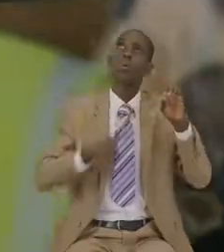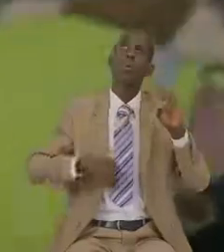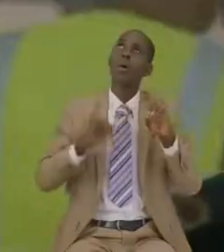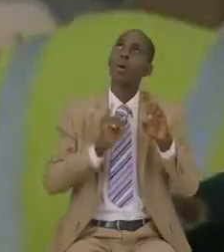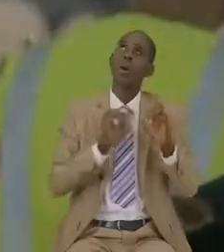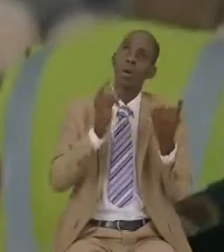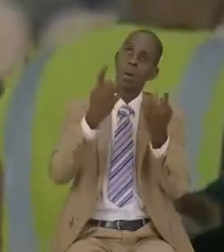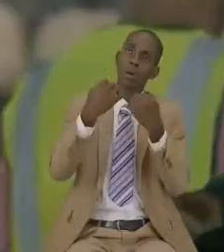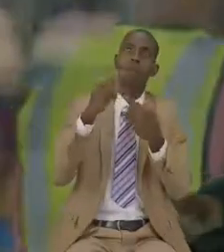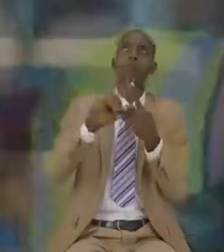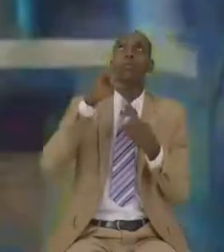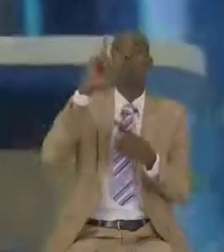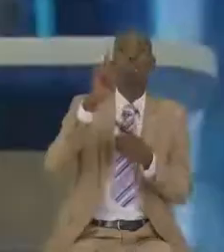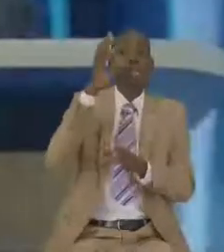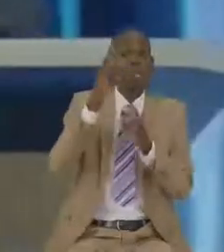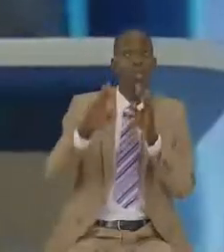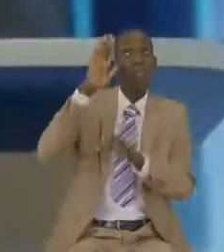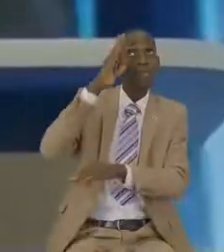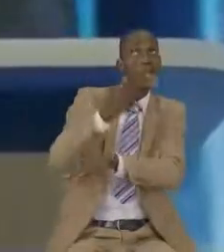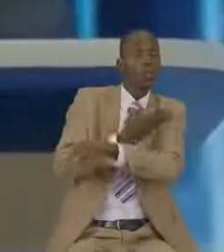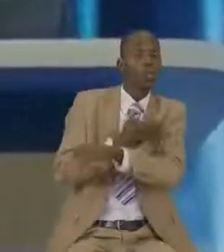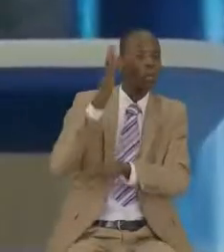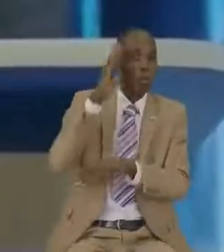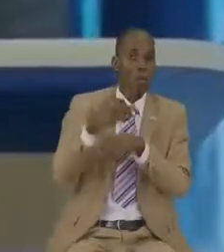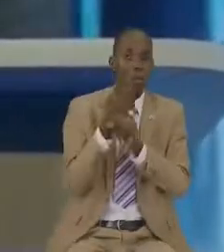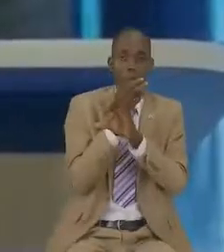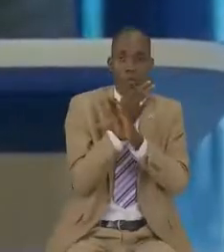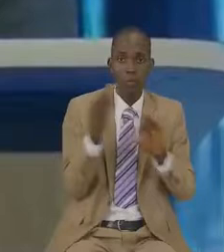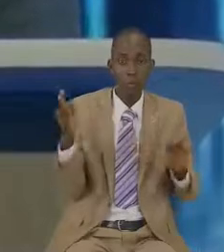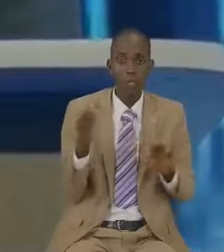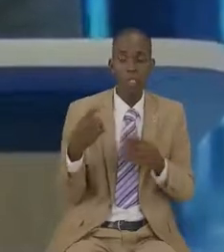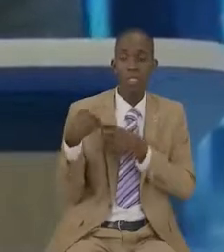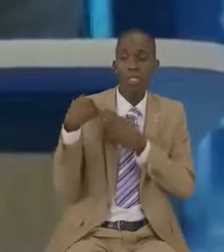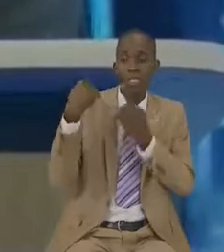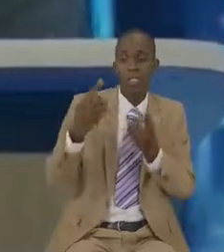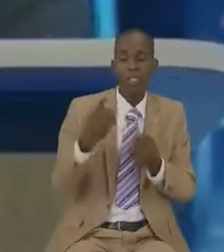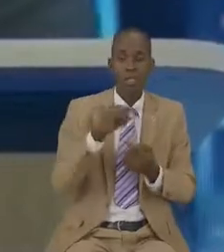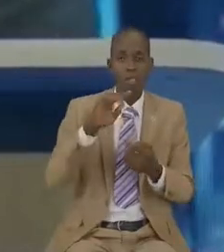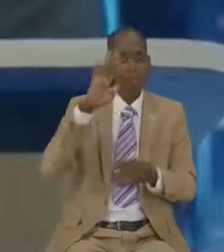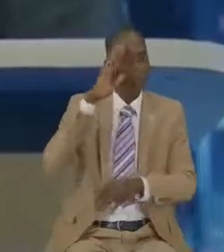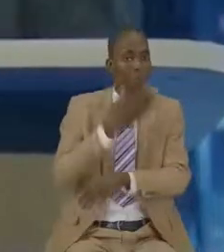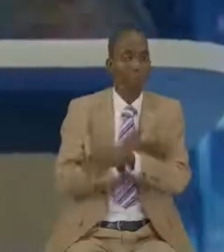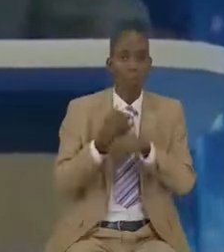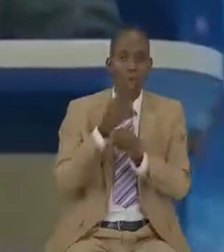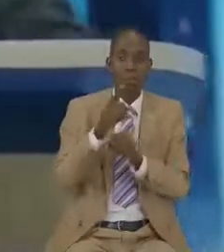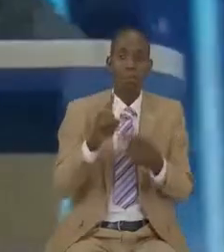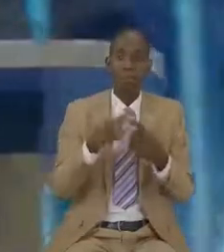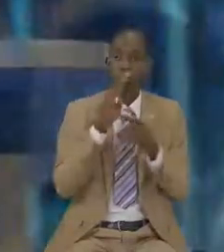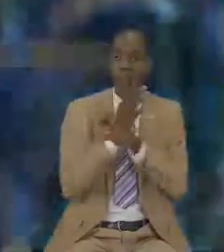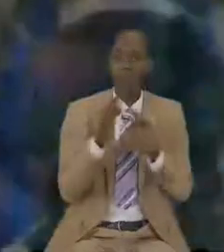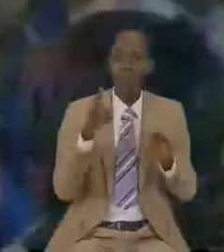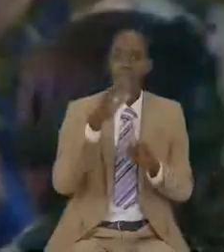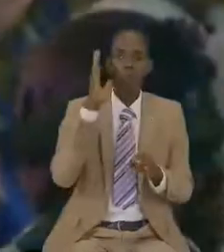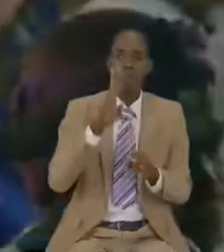quand le Fils vous a franchi, puisque le Fils t'a franchi, tu seras réellement libre de toutes